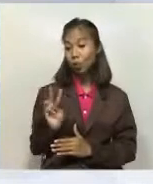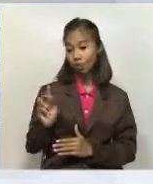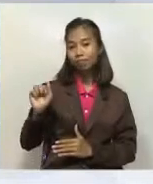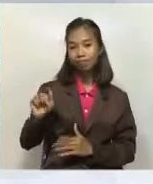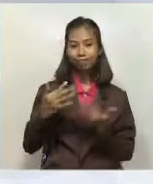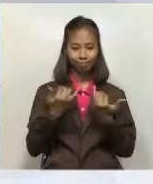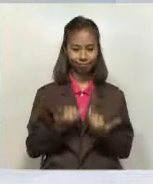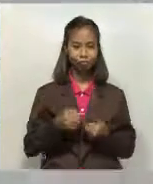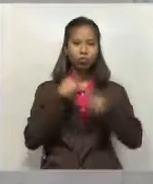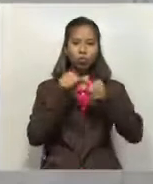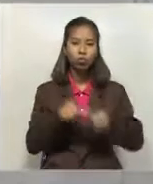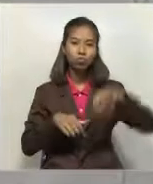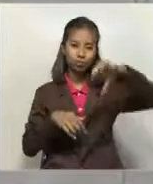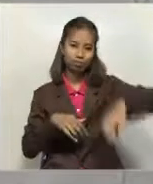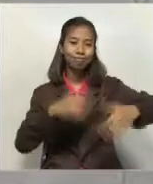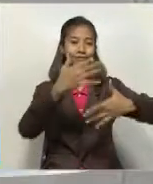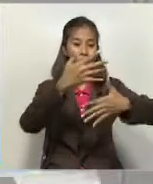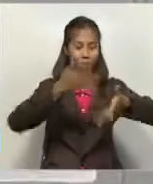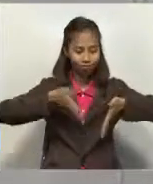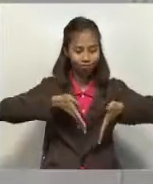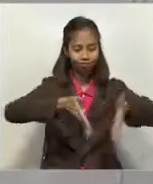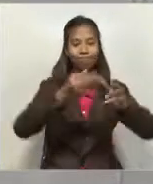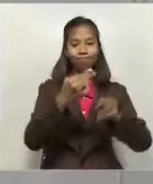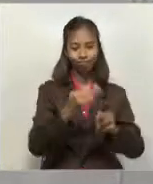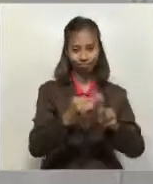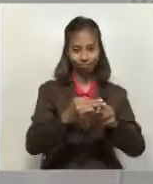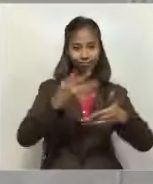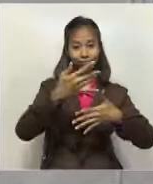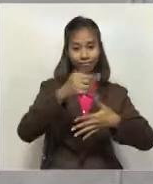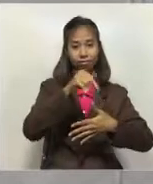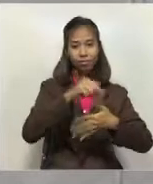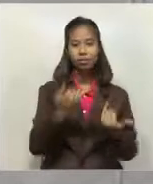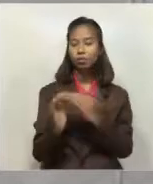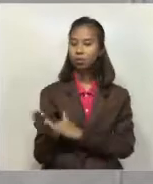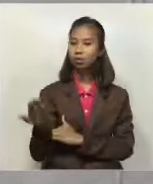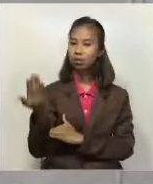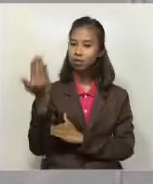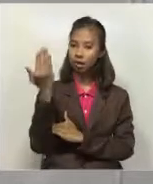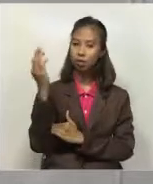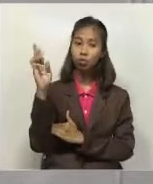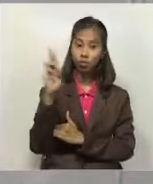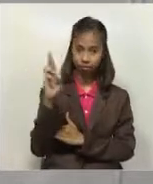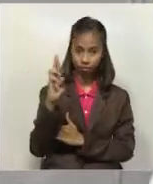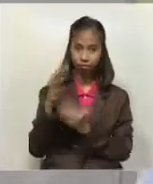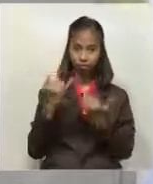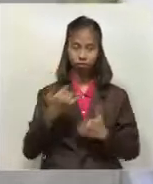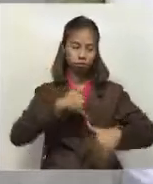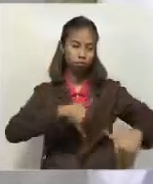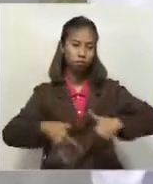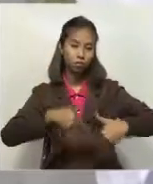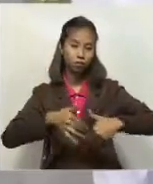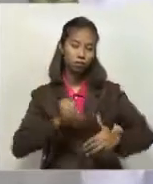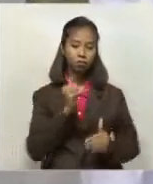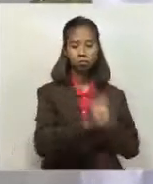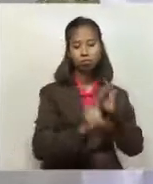นี้นะคะดิฉันอยู่ที่เทศกาลกินเจถนนเยาวราชค่ะโดยช่วงเช้าที่ผ่านมาจนถึงตอนเที่ยงนี้นะคะประชาชนเริ่มออกมา